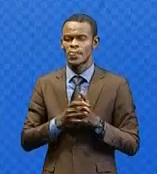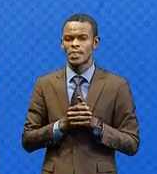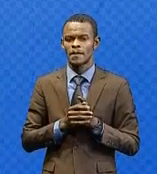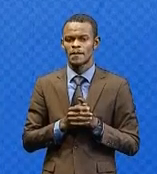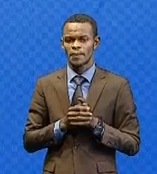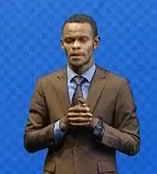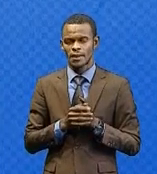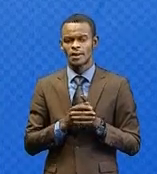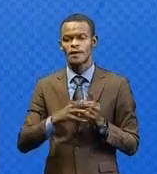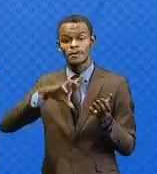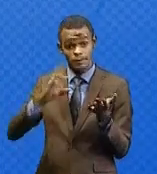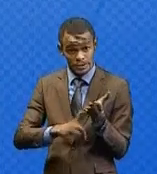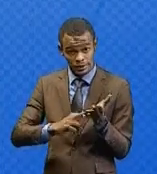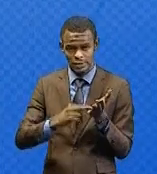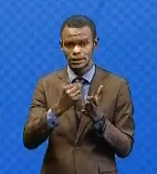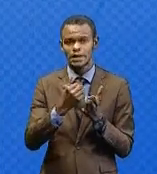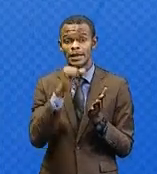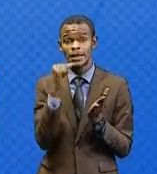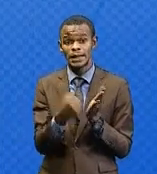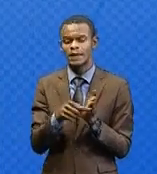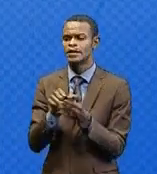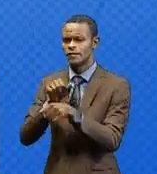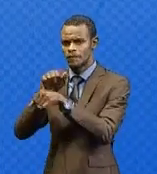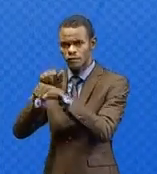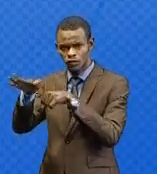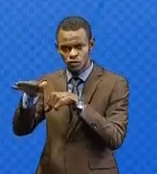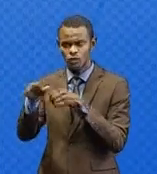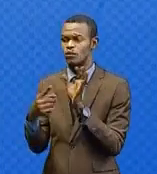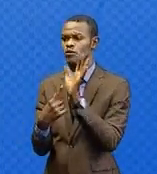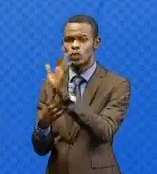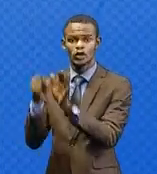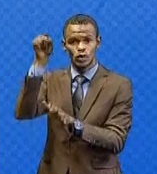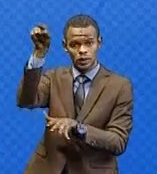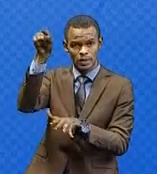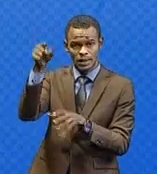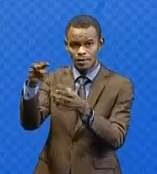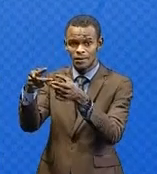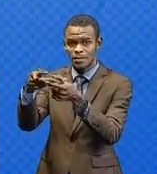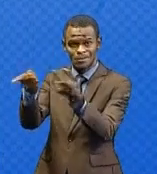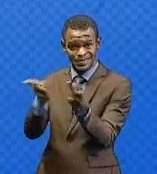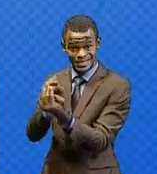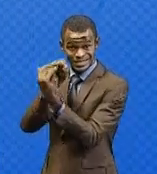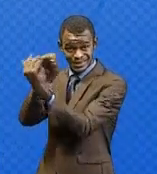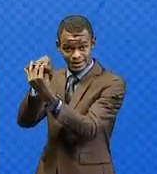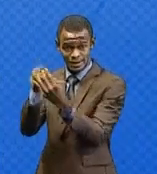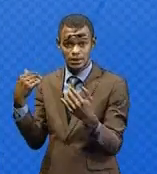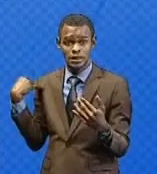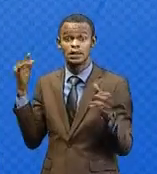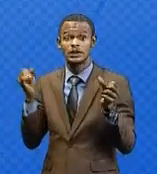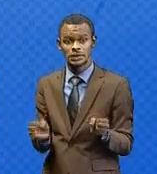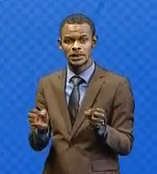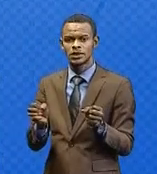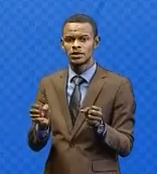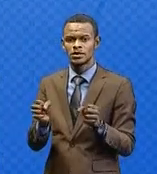une circulaire portant organisation des cours et tribunaux, ainsi que des parquets y rattachés pendant cette période